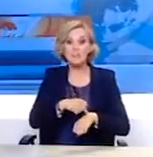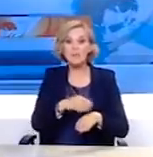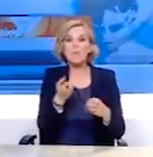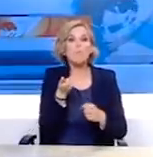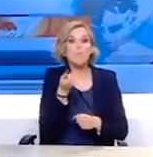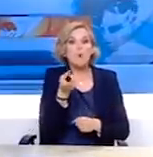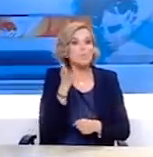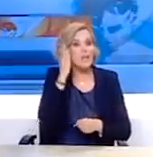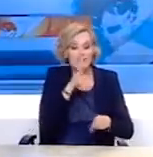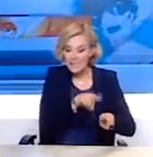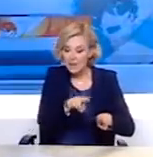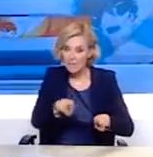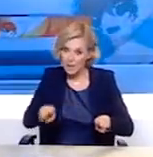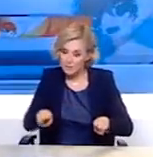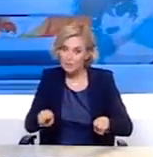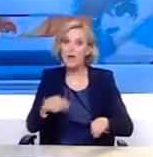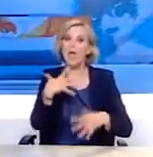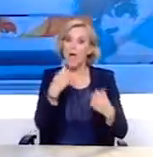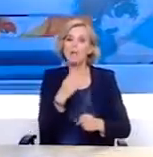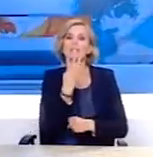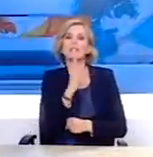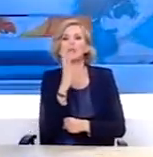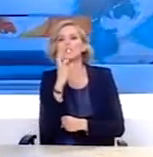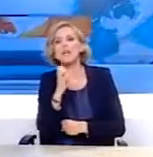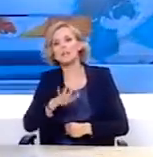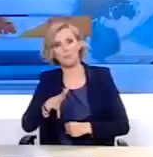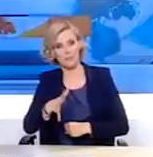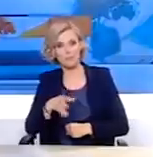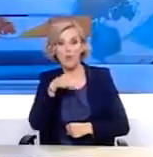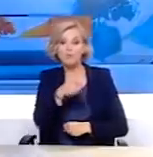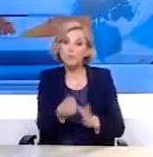της δομής γίνεται σταδιακά και εξετάστηκαν όλοι όσοι επισκέφθηκαν τη δομή.